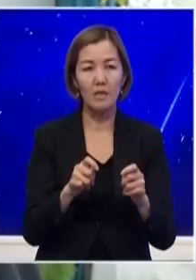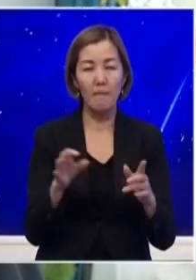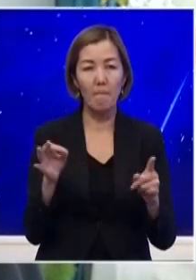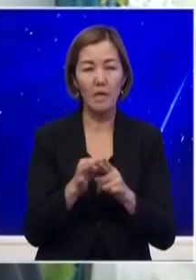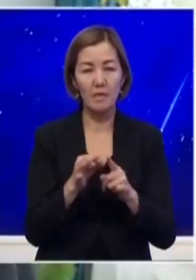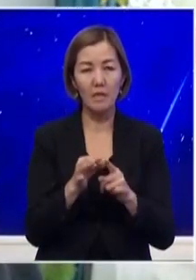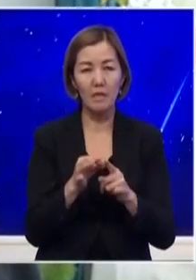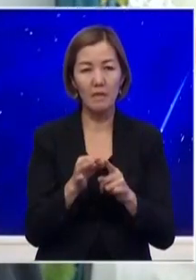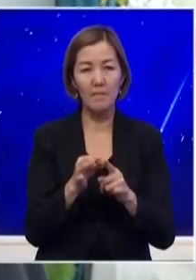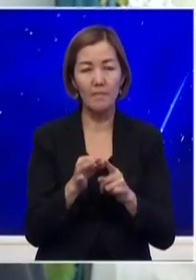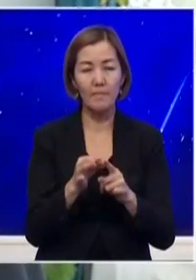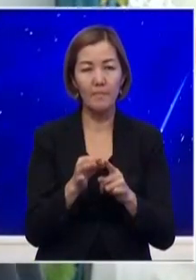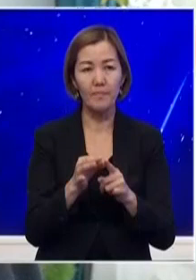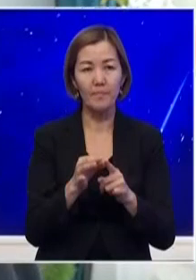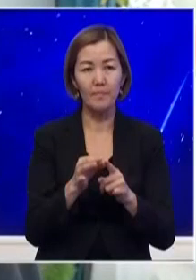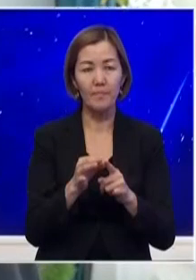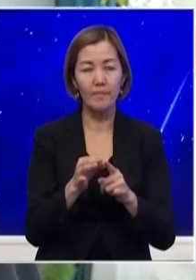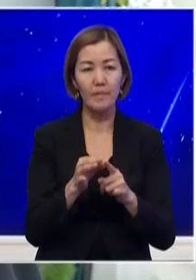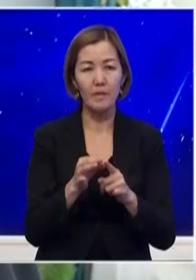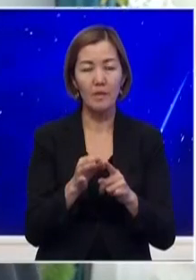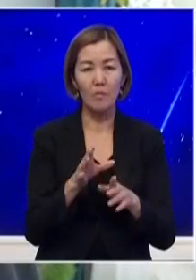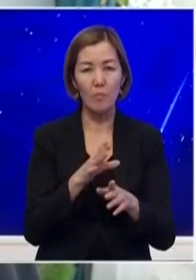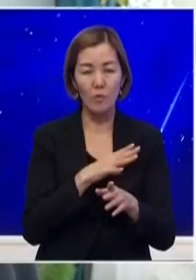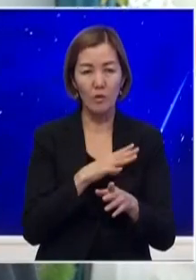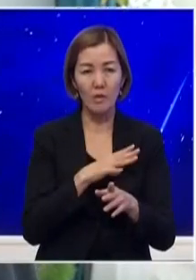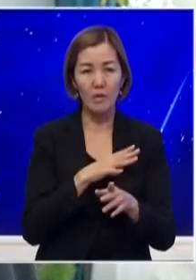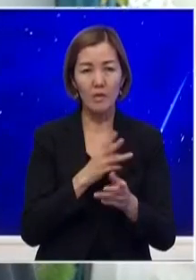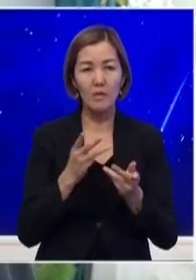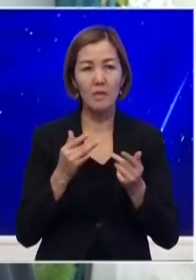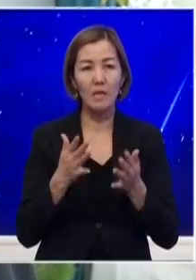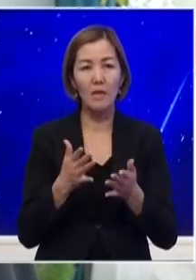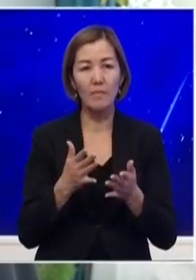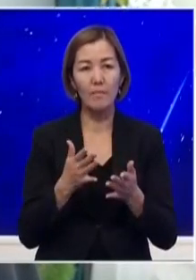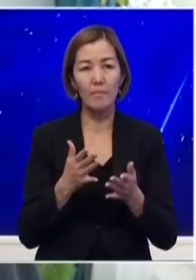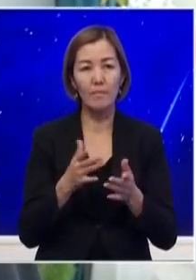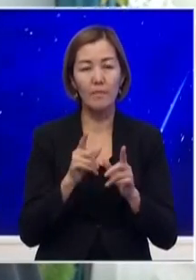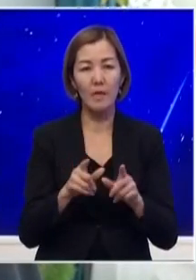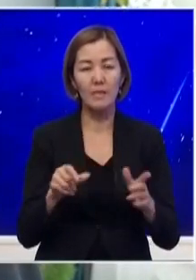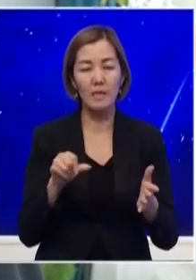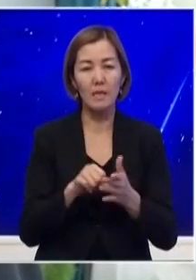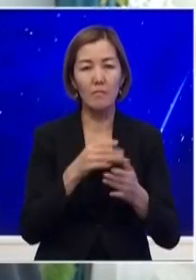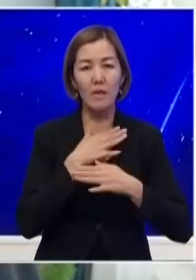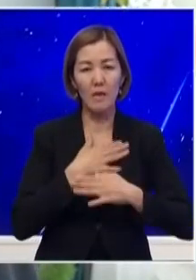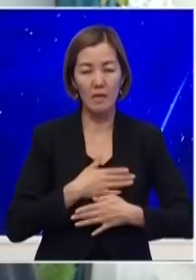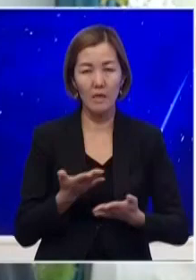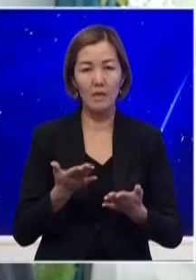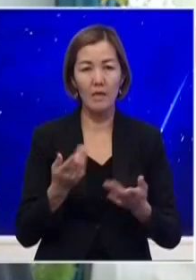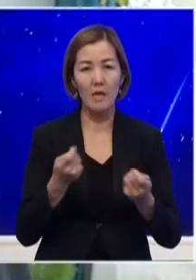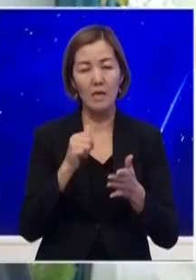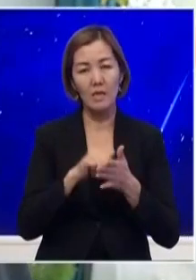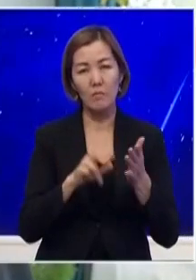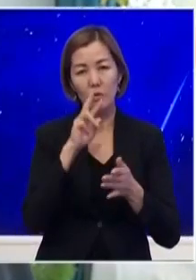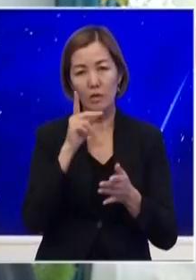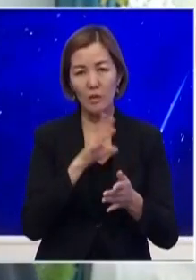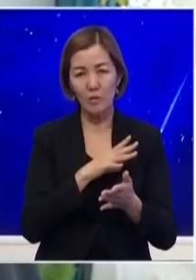мақсатпен қарадық, талаппен қарадық. Бұл жағынан алғанда бірқатар талапкердің көңілден шыққанын айту керек. Әрине, аздаған кемшіліктері